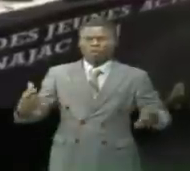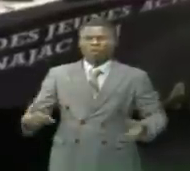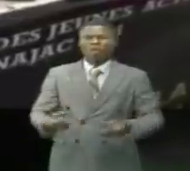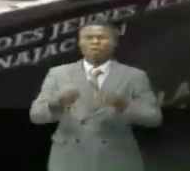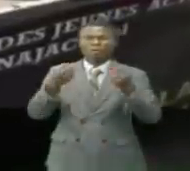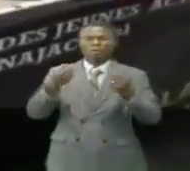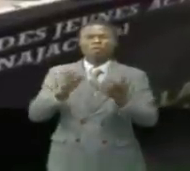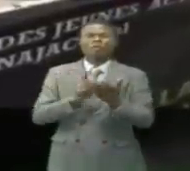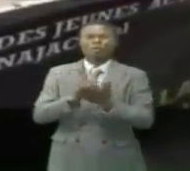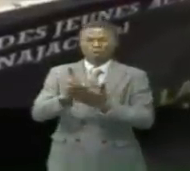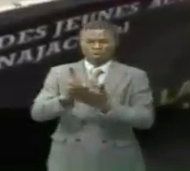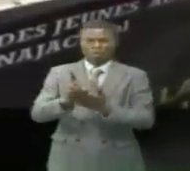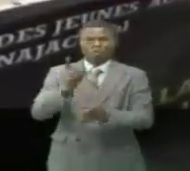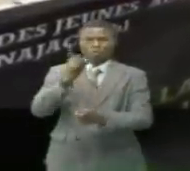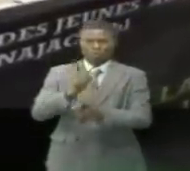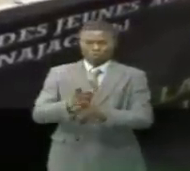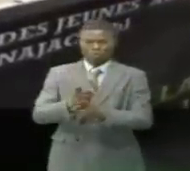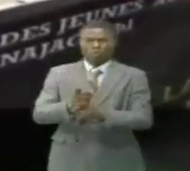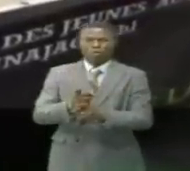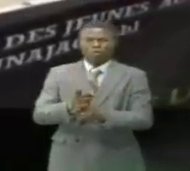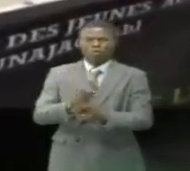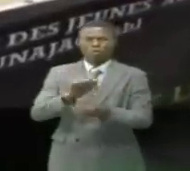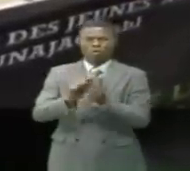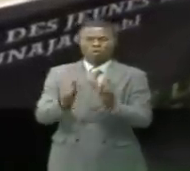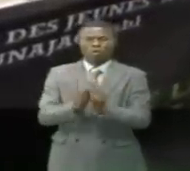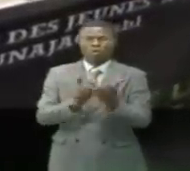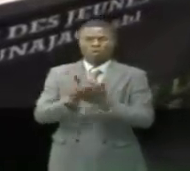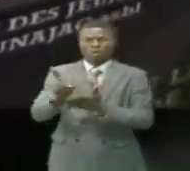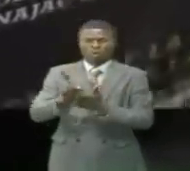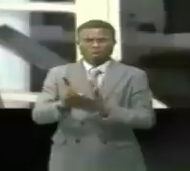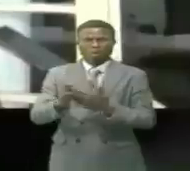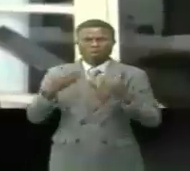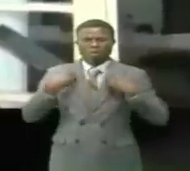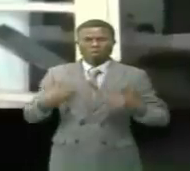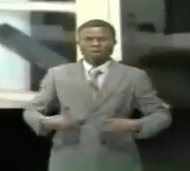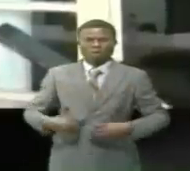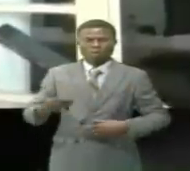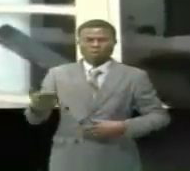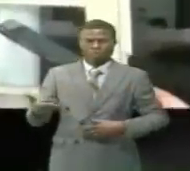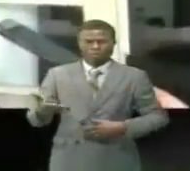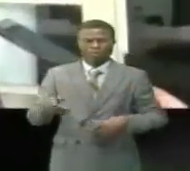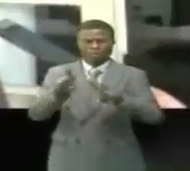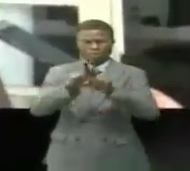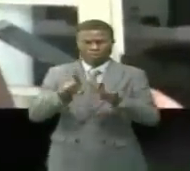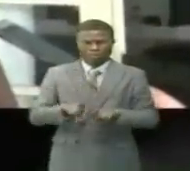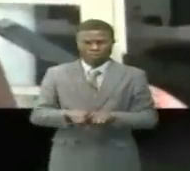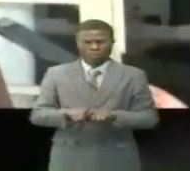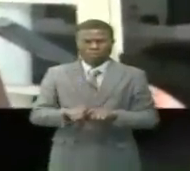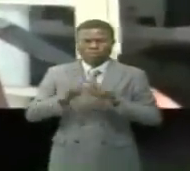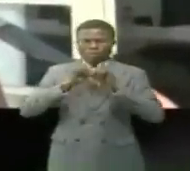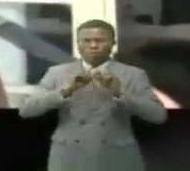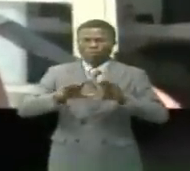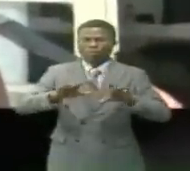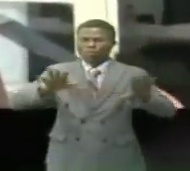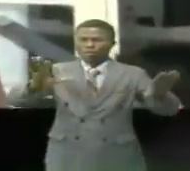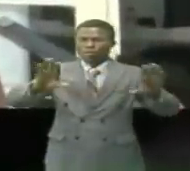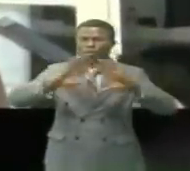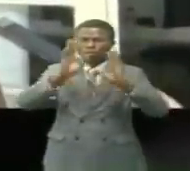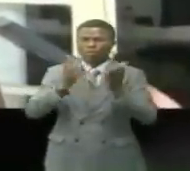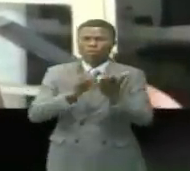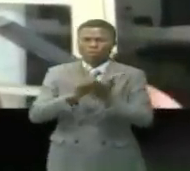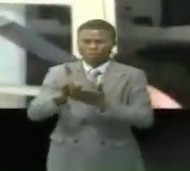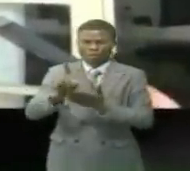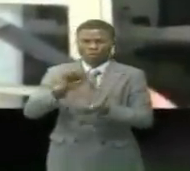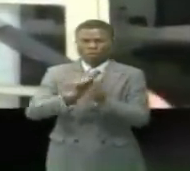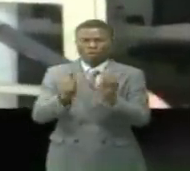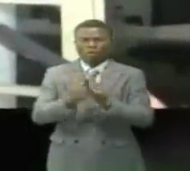leurs droits en ce qui concerne les droits liés à leur santé, mais aussi vulgariser plus le droit en matière